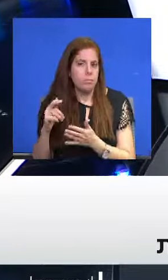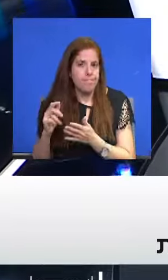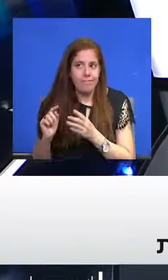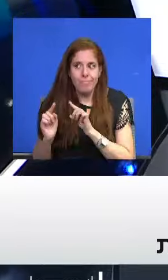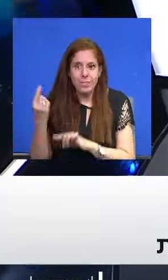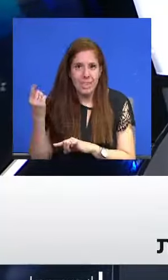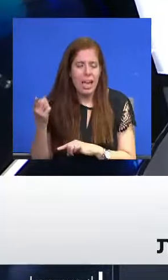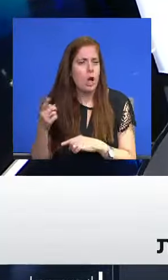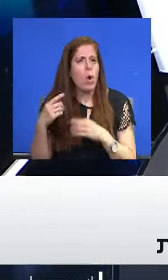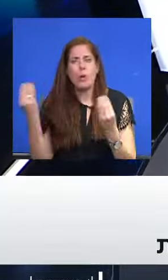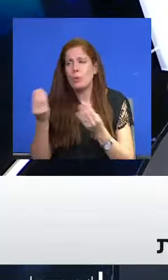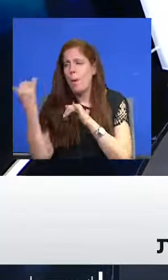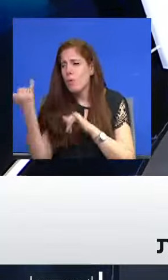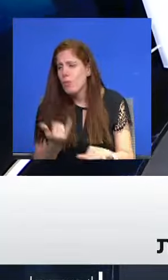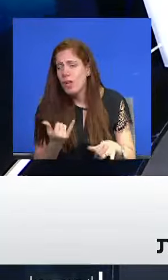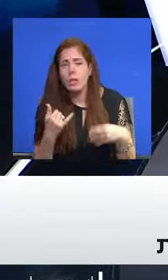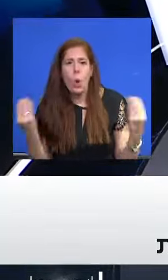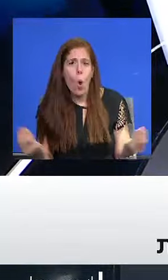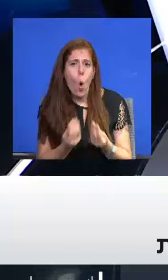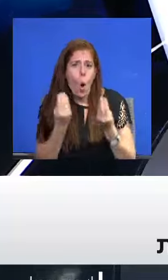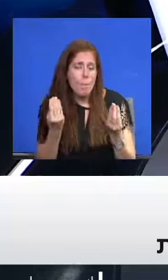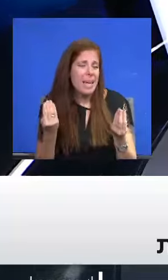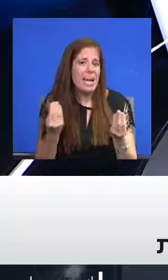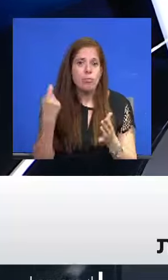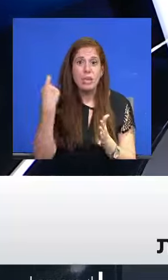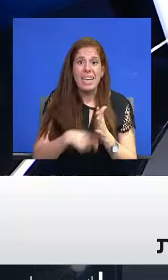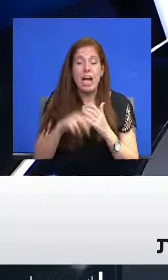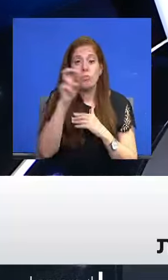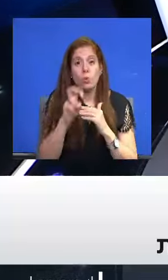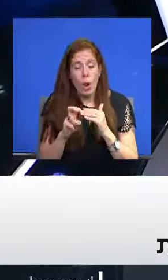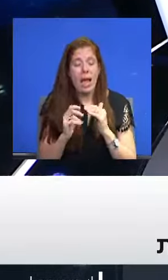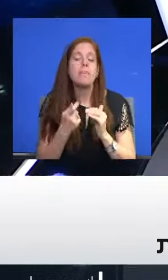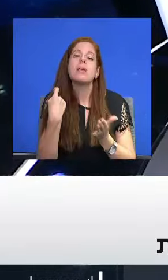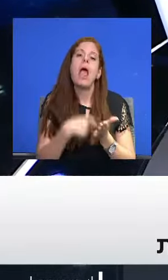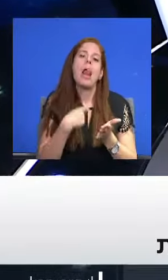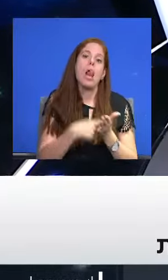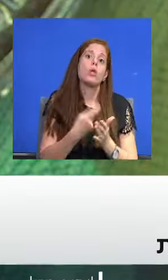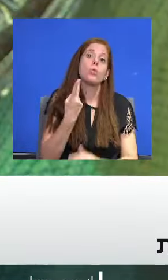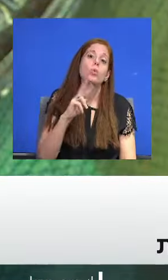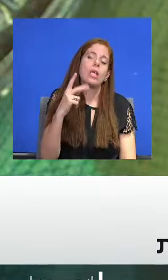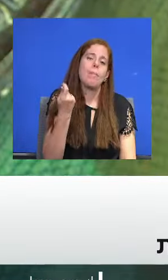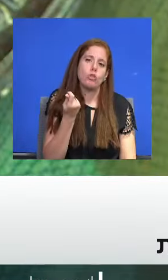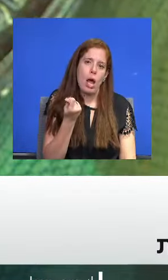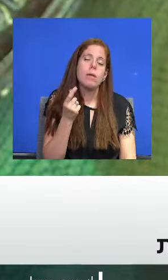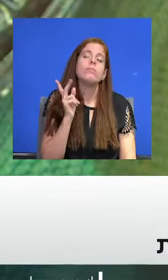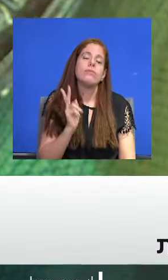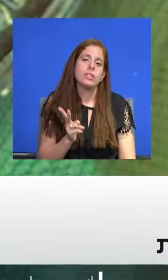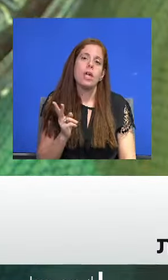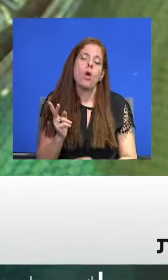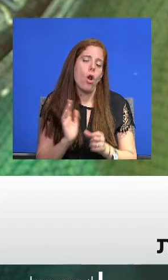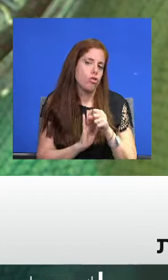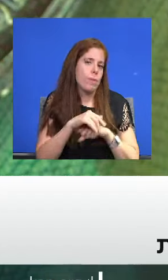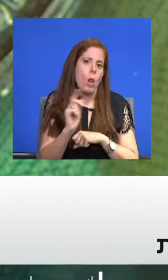כל חומר גלם מיובא, כזה שנרכש בדולרים, יעלה לנו יותר בשקלים, וזה כבר עלול להתגלגל לכיס של כולנו,